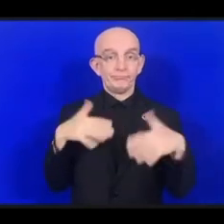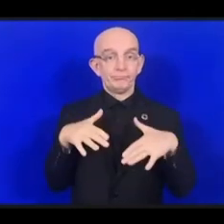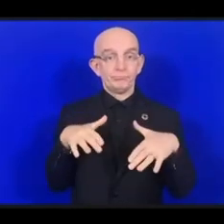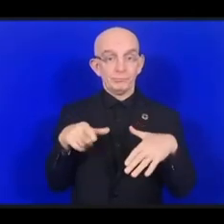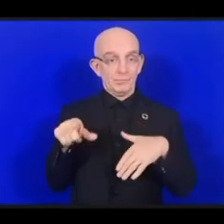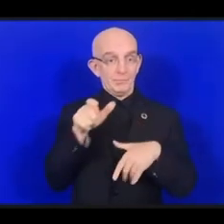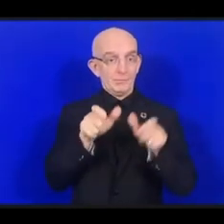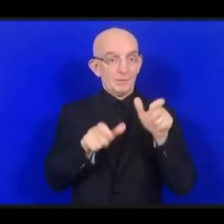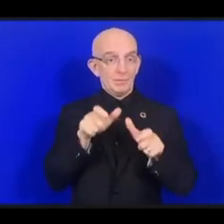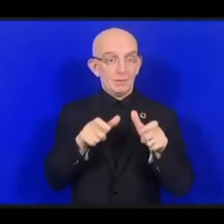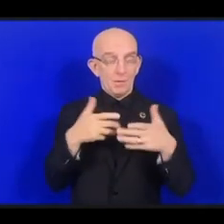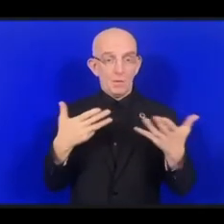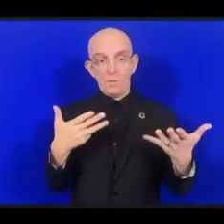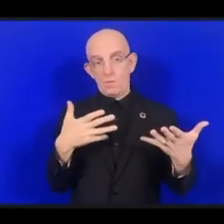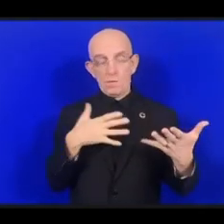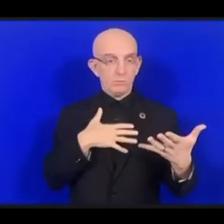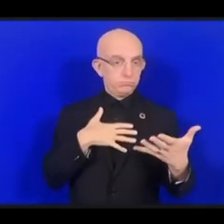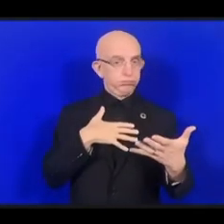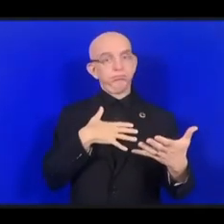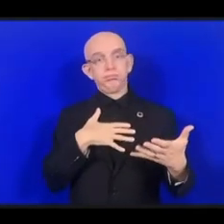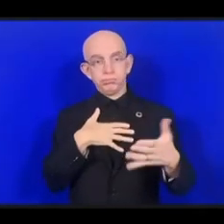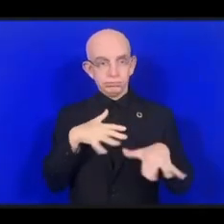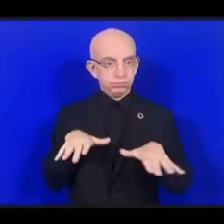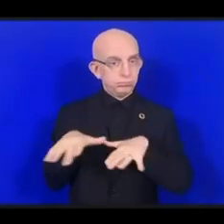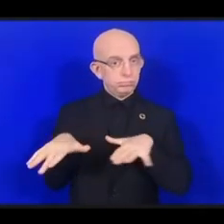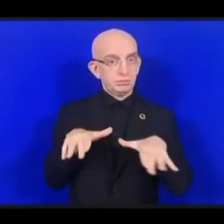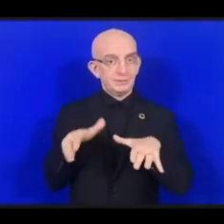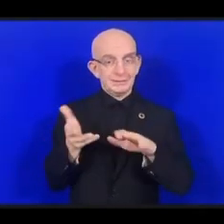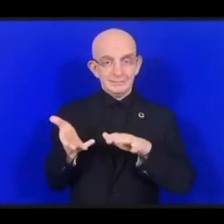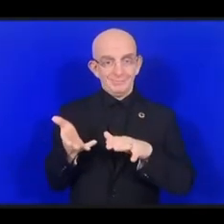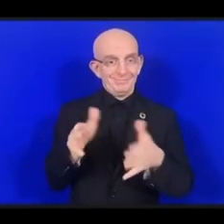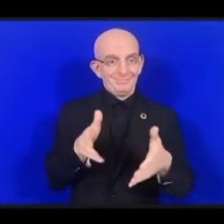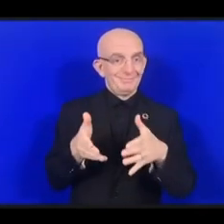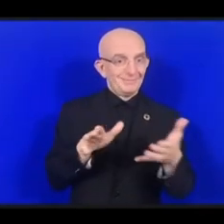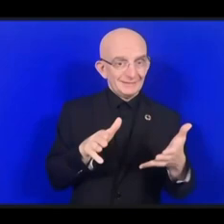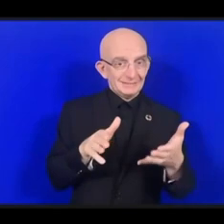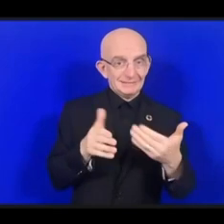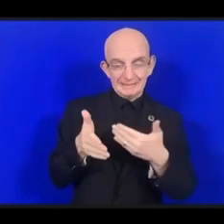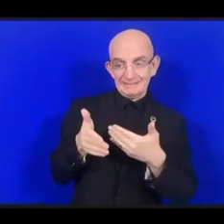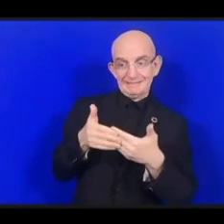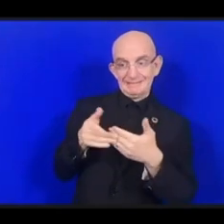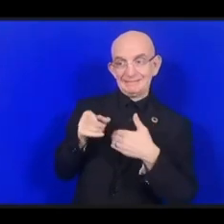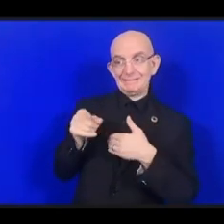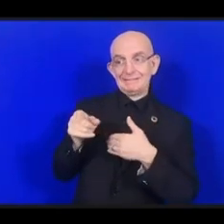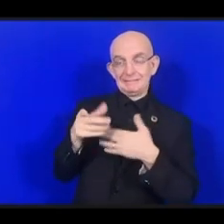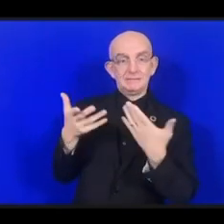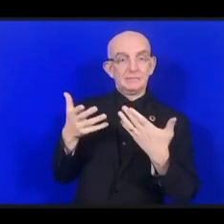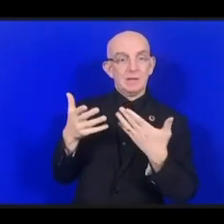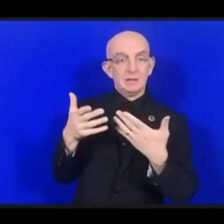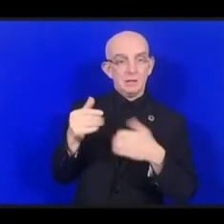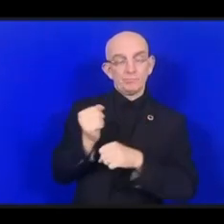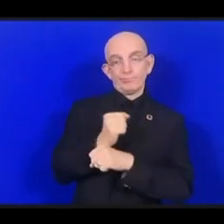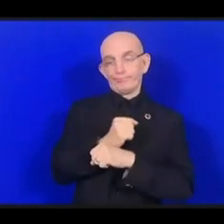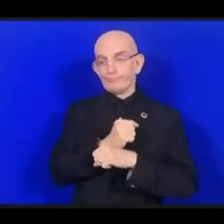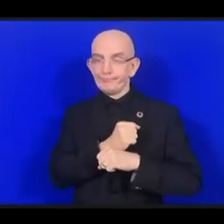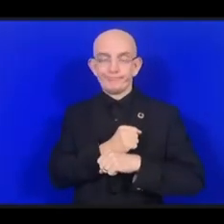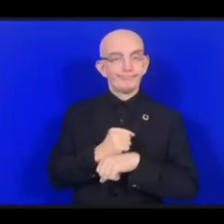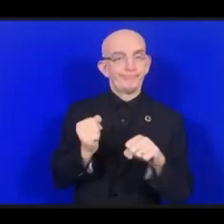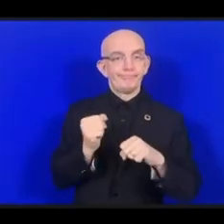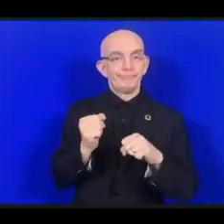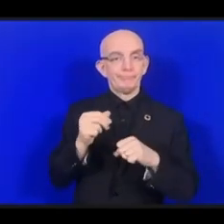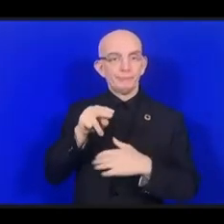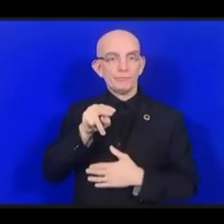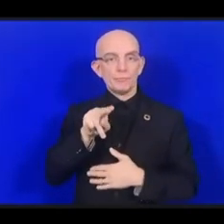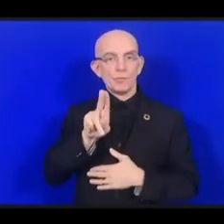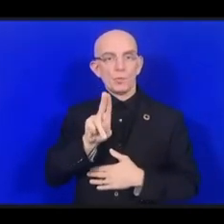啸和核电站事故，这是一场前所未有的灾难。当时呢，